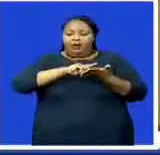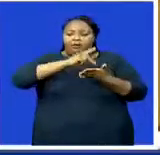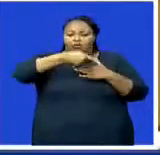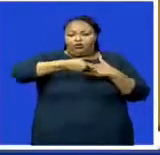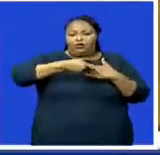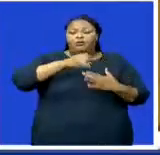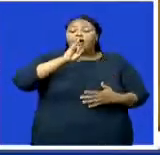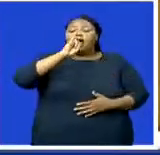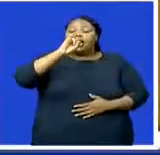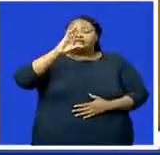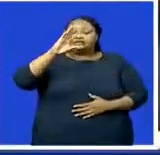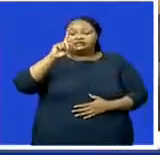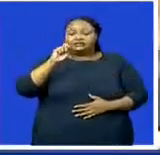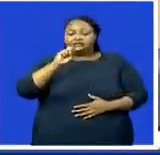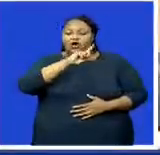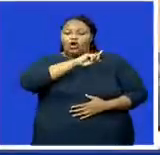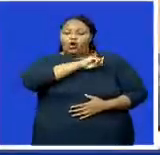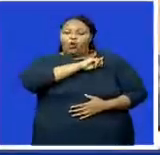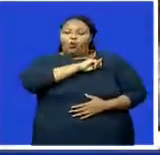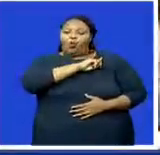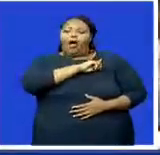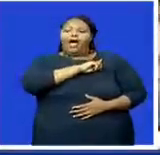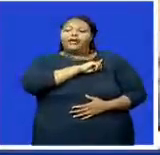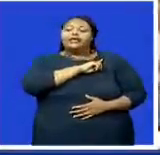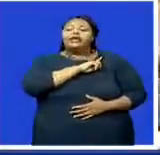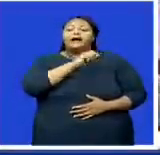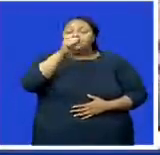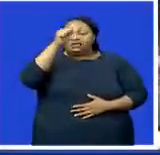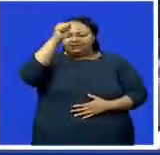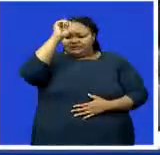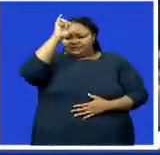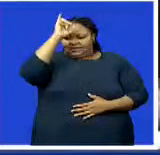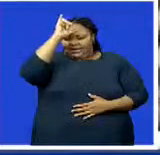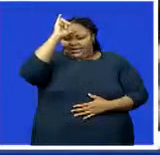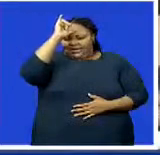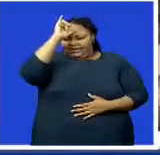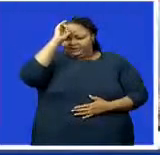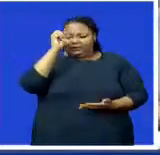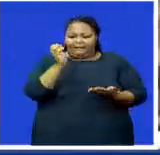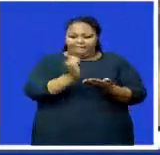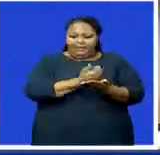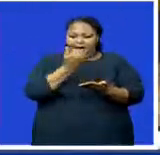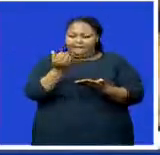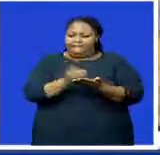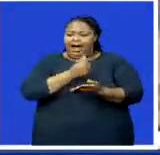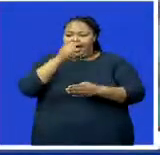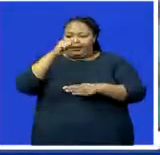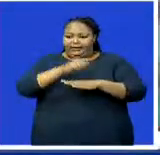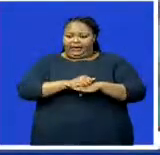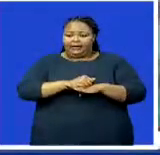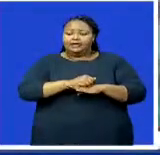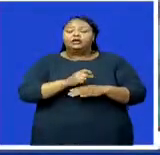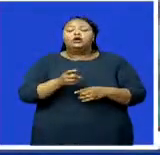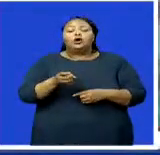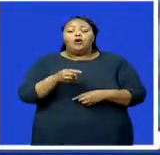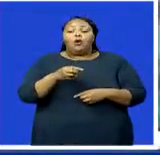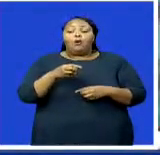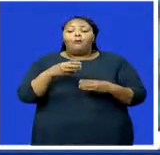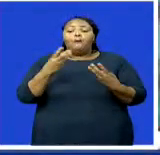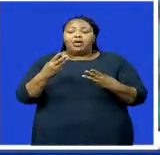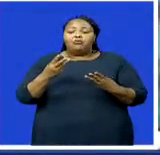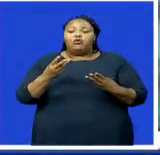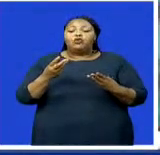atawuba nemakhono ladzingwa bahlanyele idimali labatawuta lapha eveni. Etindzaba Emini kubika Sonto